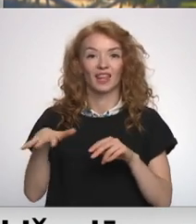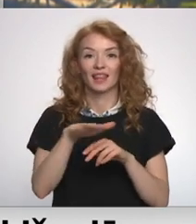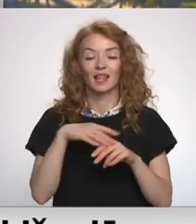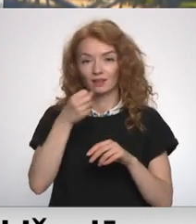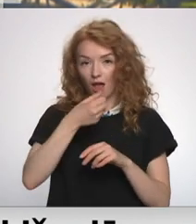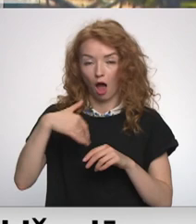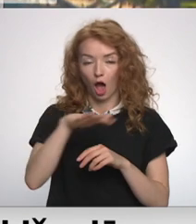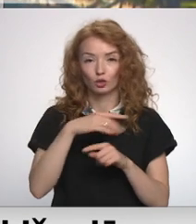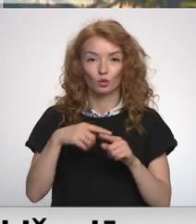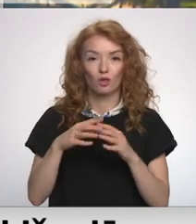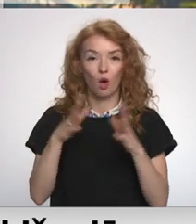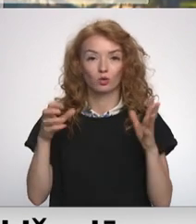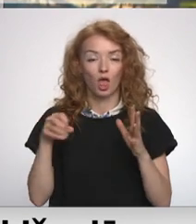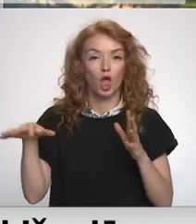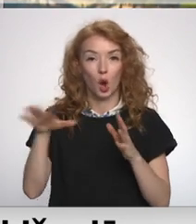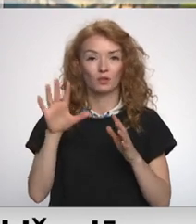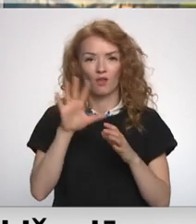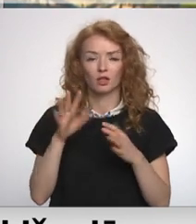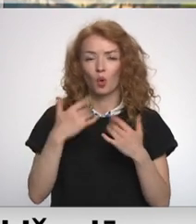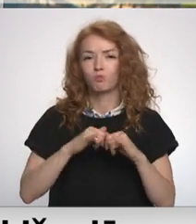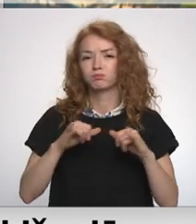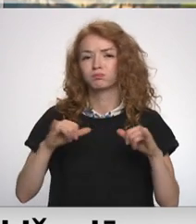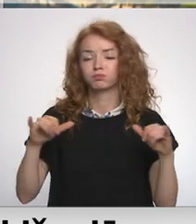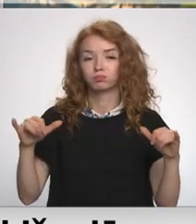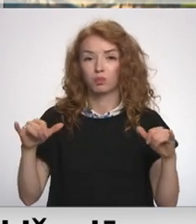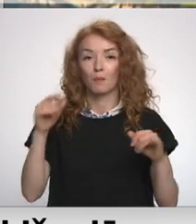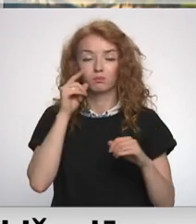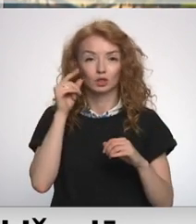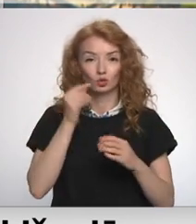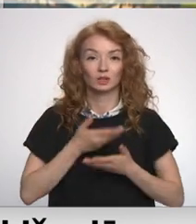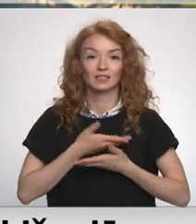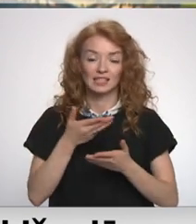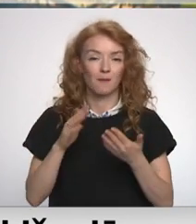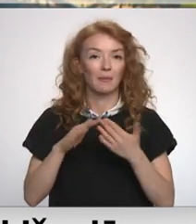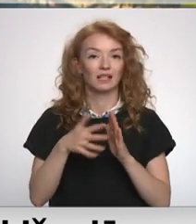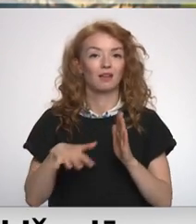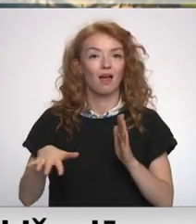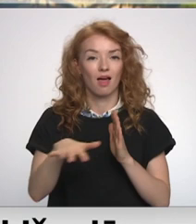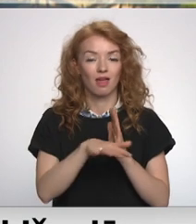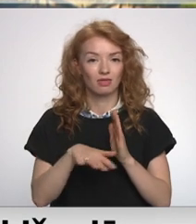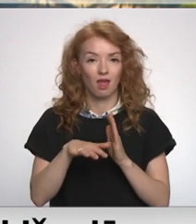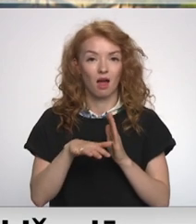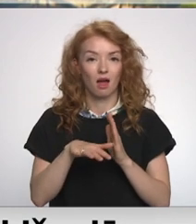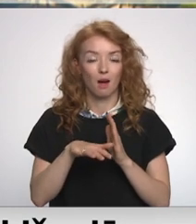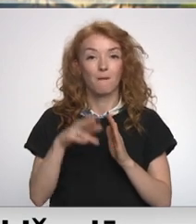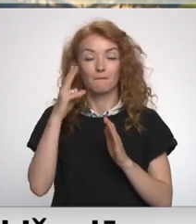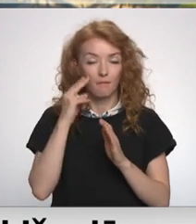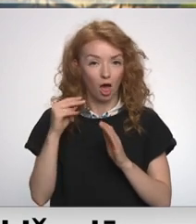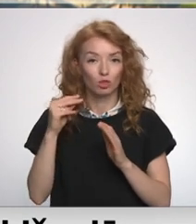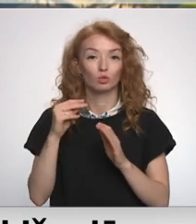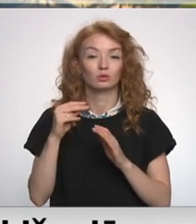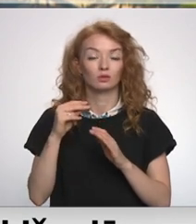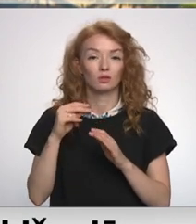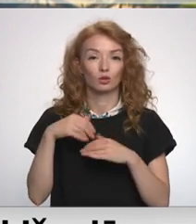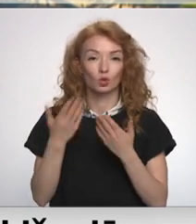kas daudzās Eiropas valstīs ir izplatīta prakse bišu dzīvē tieši pilsētā. Turpmāk ne tikai medus karota mediķiem